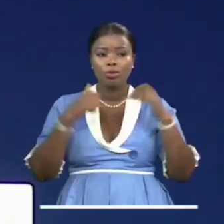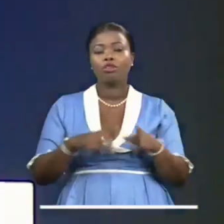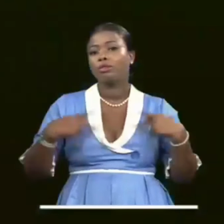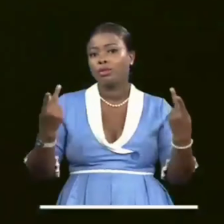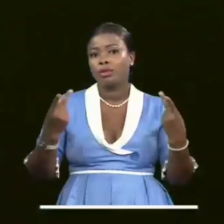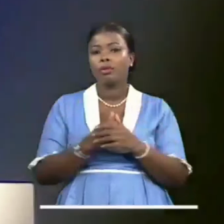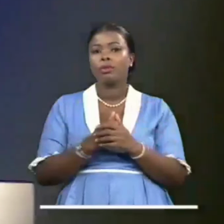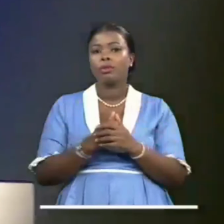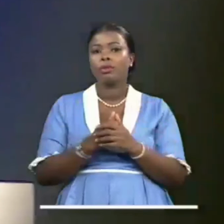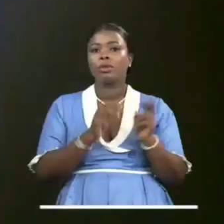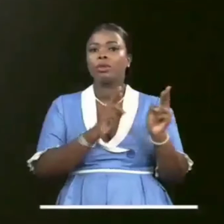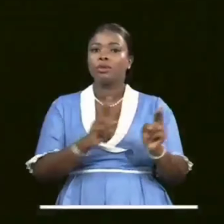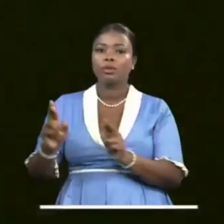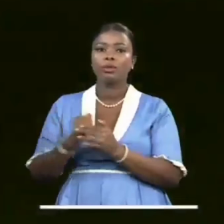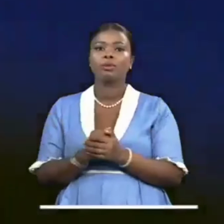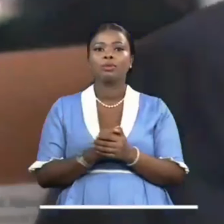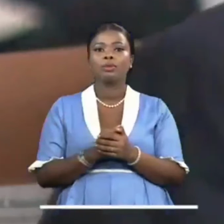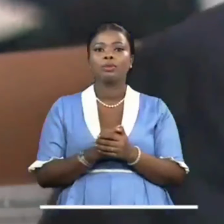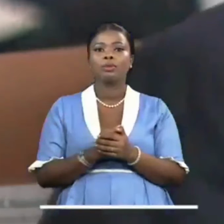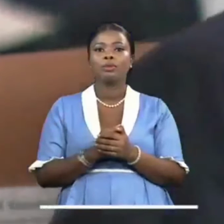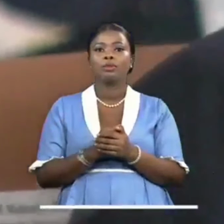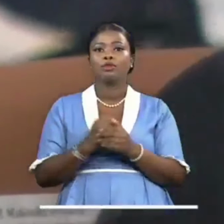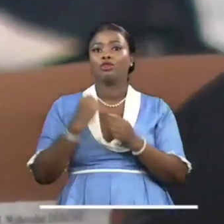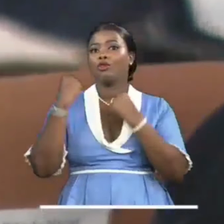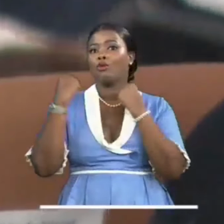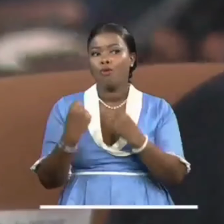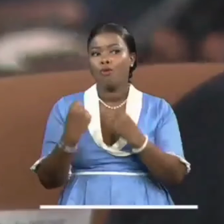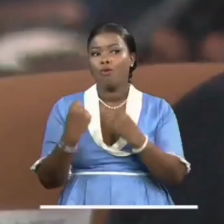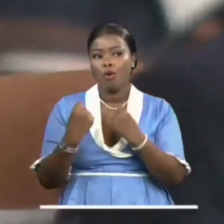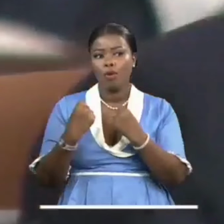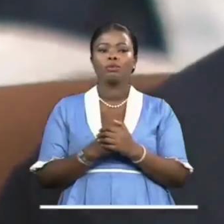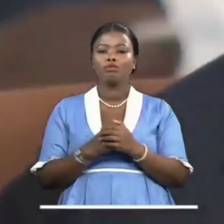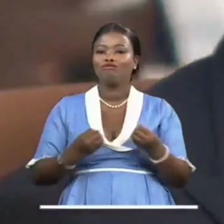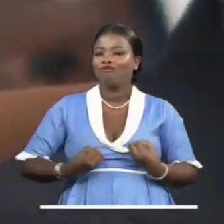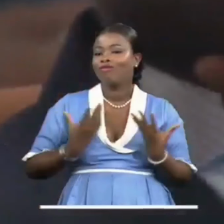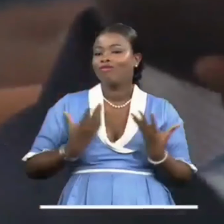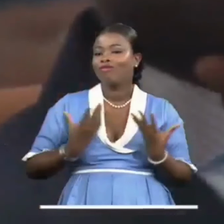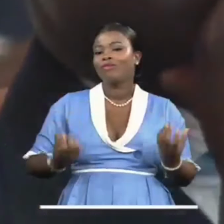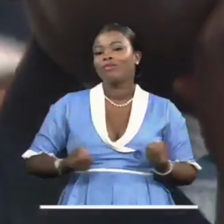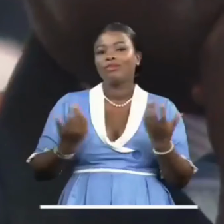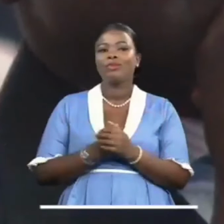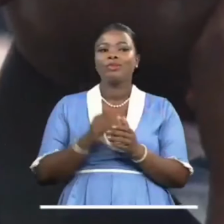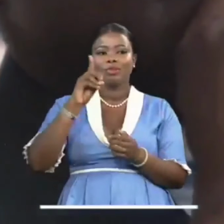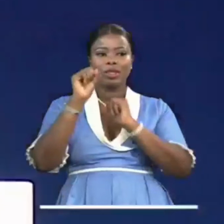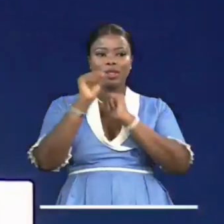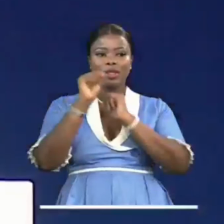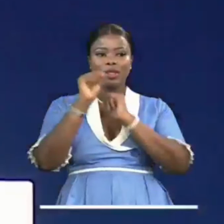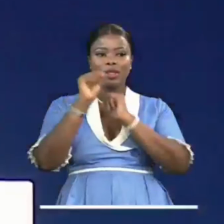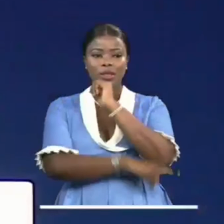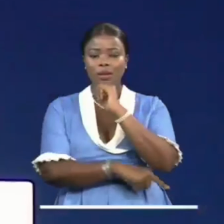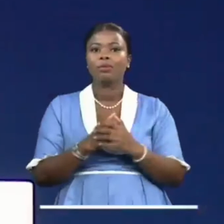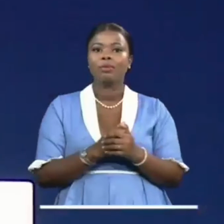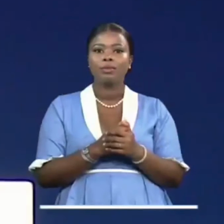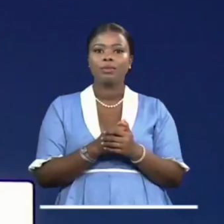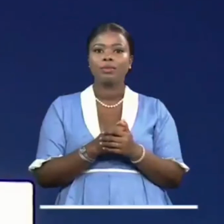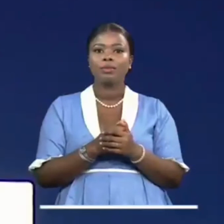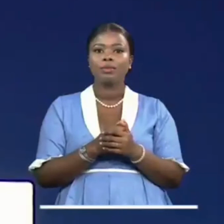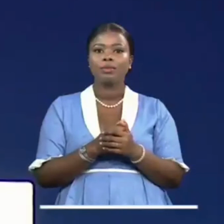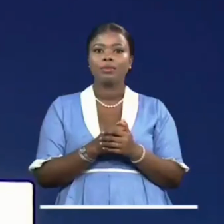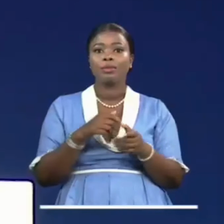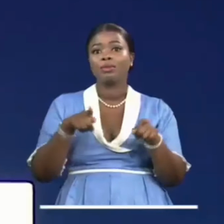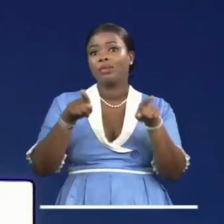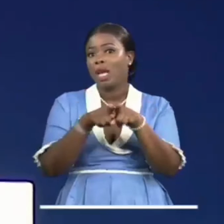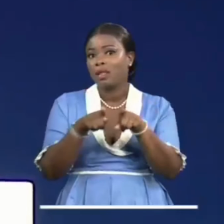ressources de talent pour l'épanouissement du Sénégal mais également on vivier de création de richesses et d'amélioration de l'attractivité ainsi que la